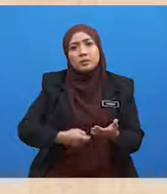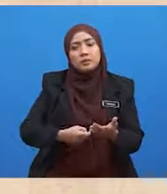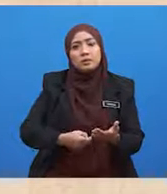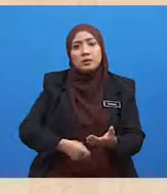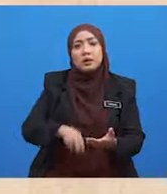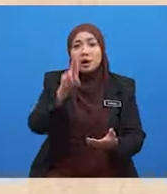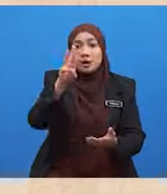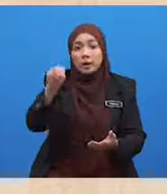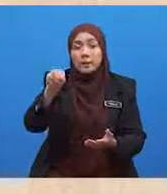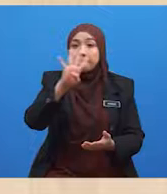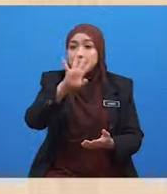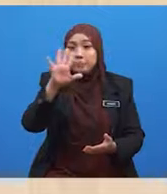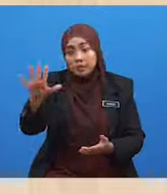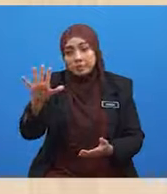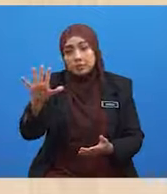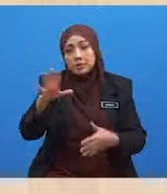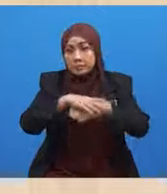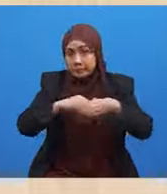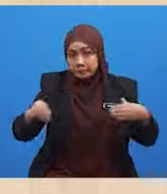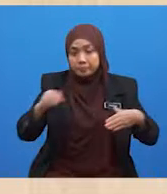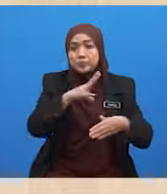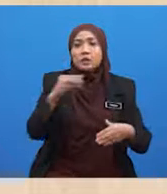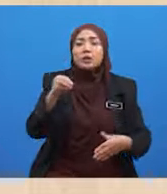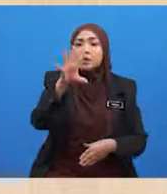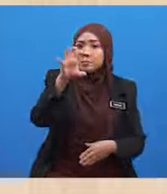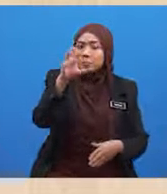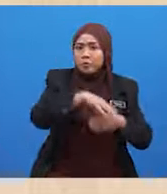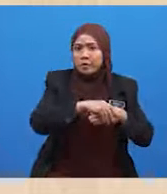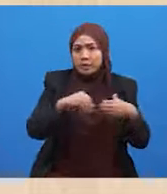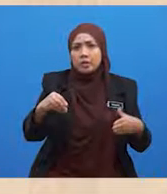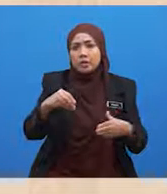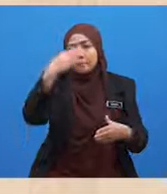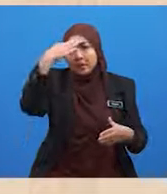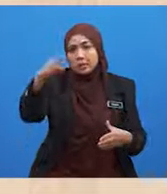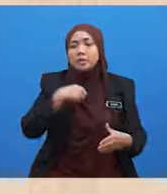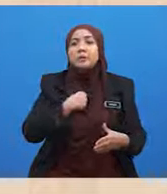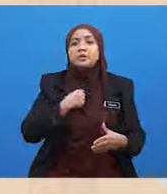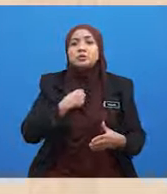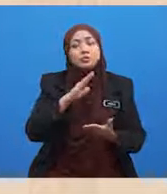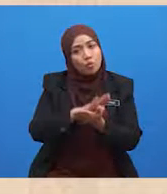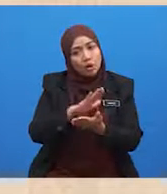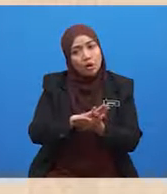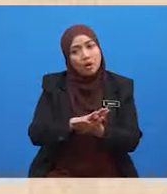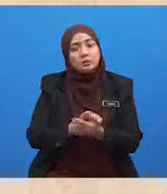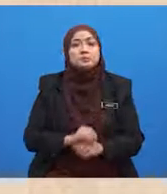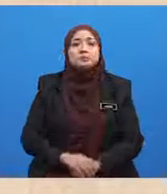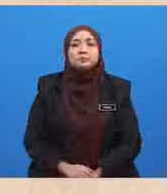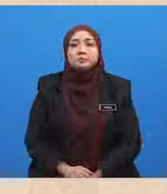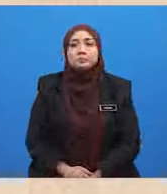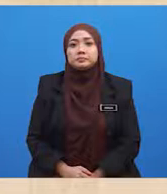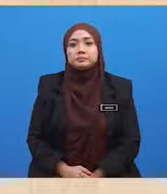sebanyak ke-45 dan rm50 Ringgit bagi sepasang pakaian seragam ha